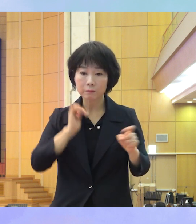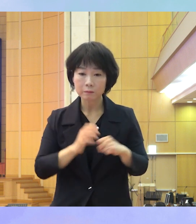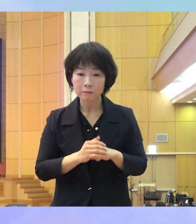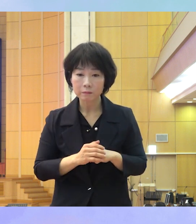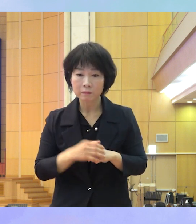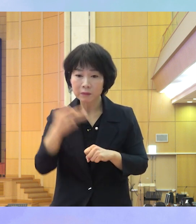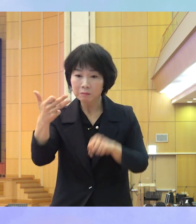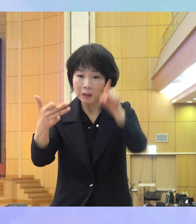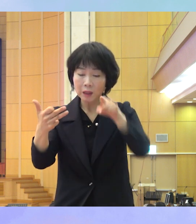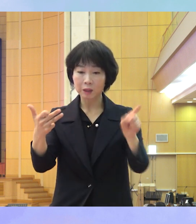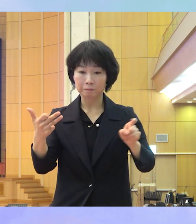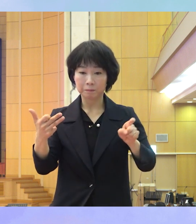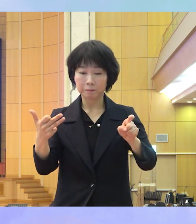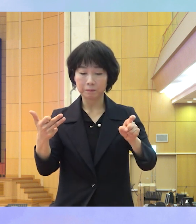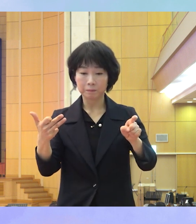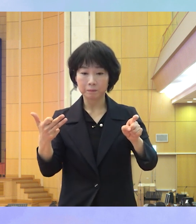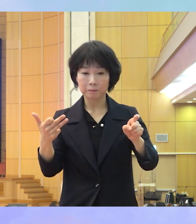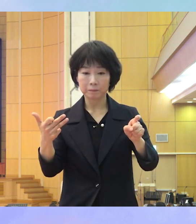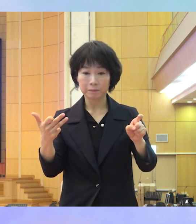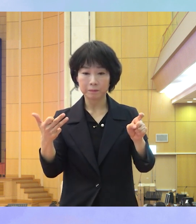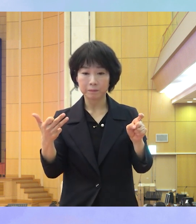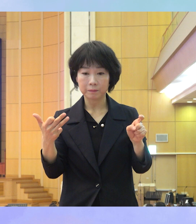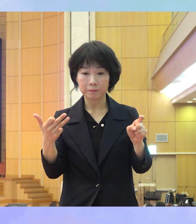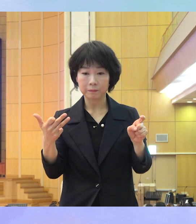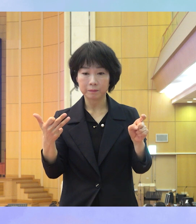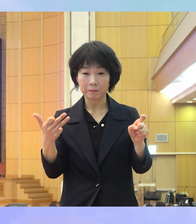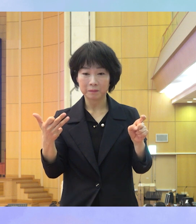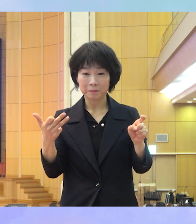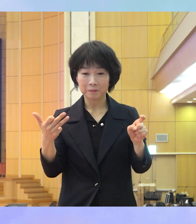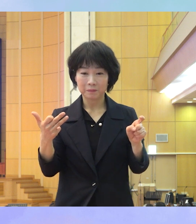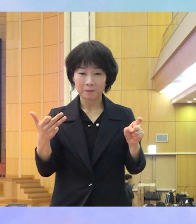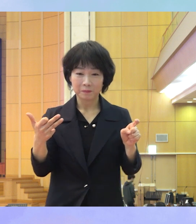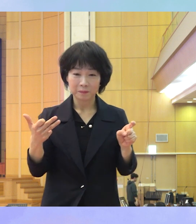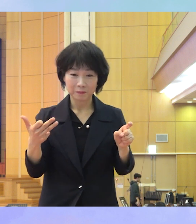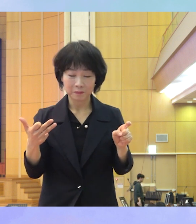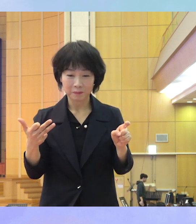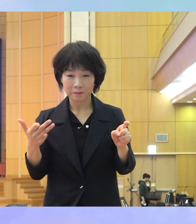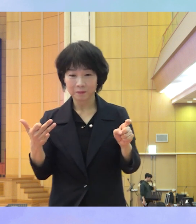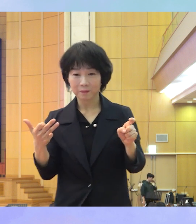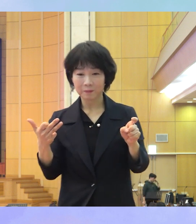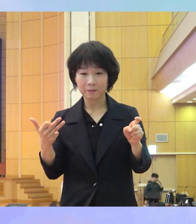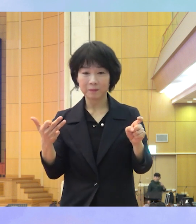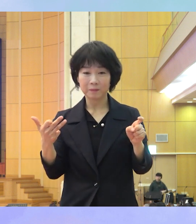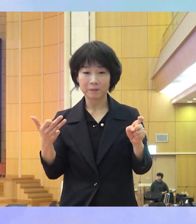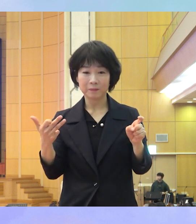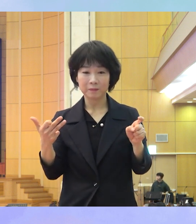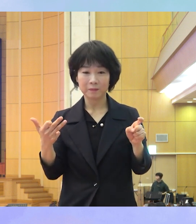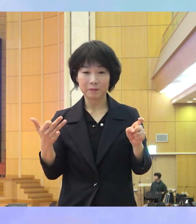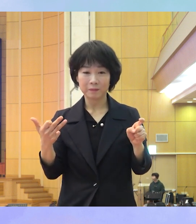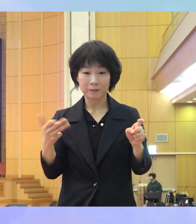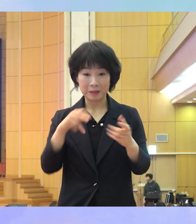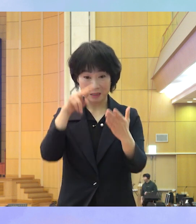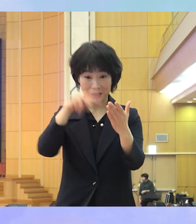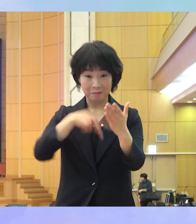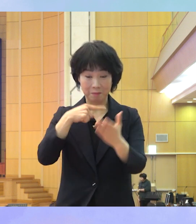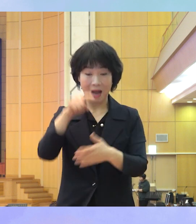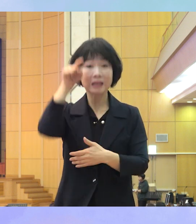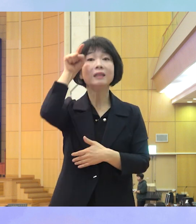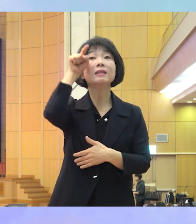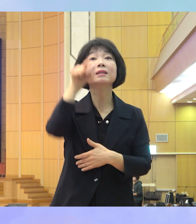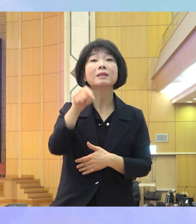21페이지입니다. 18장 21절 말씀 보니까요, 읽고 설명해 올리겠습니다.